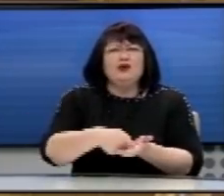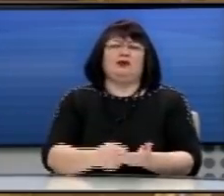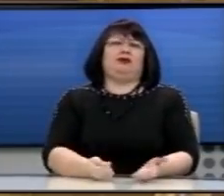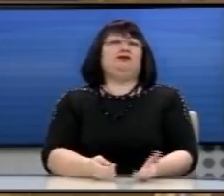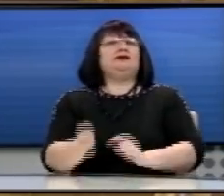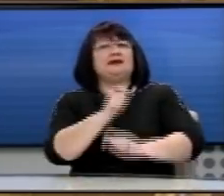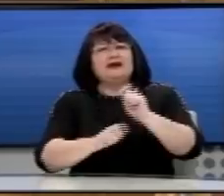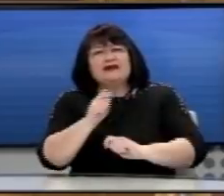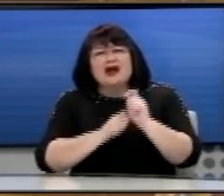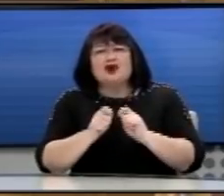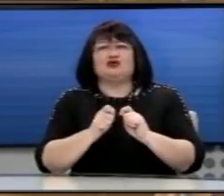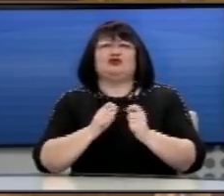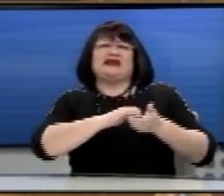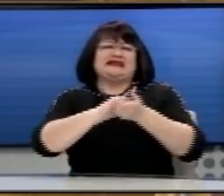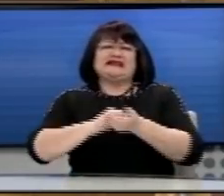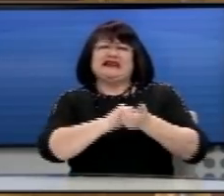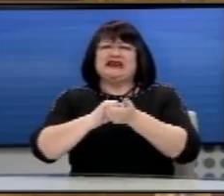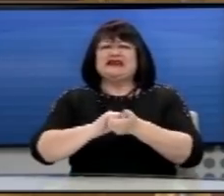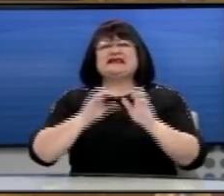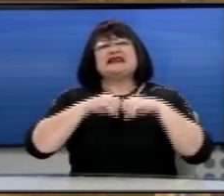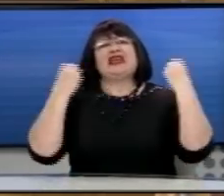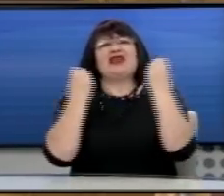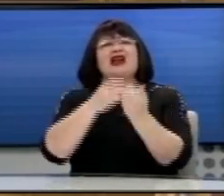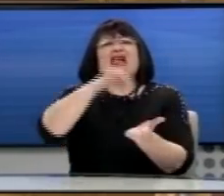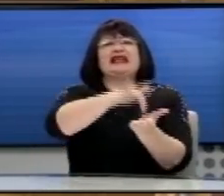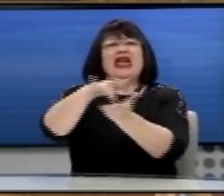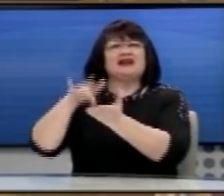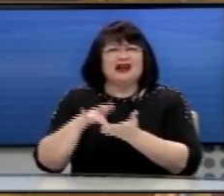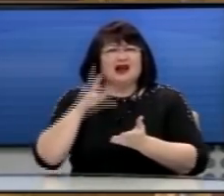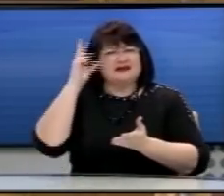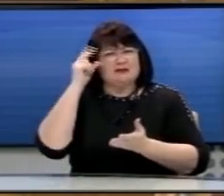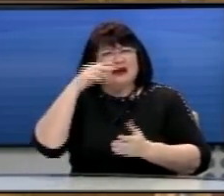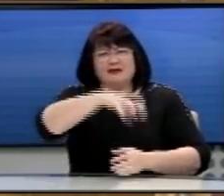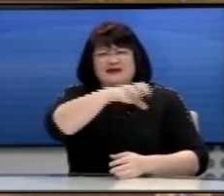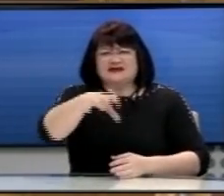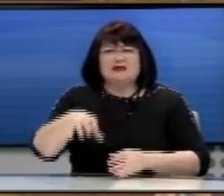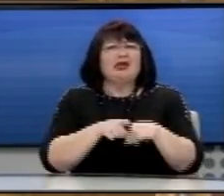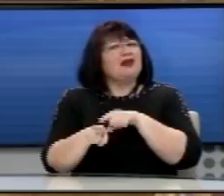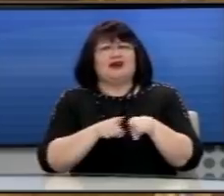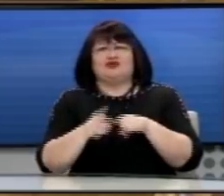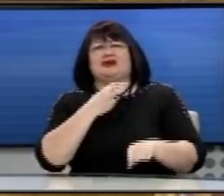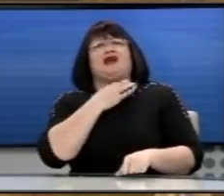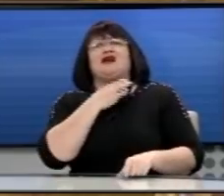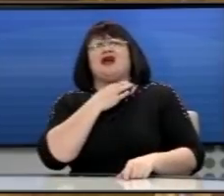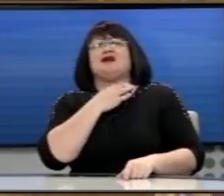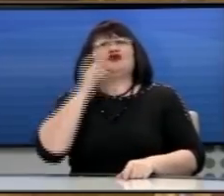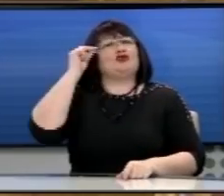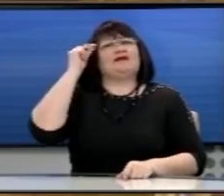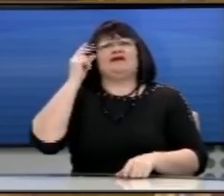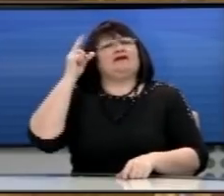για τη δημιουργία συνεδριακών κέντρων που καμία σχέση δεν έχουν με εκπήγουσες εκπαιδευτικές